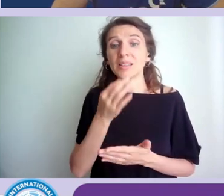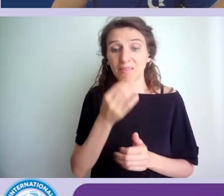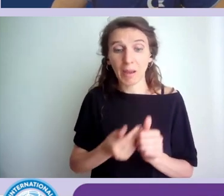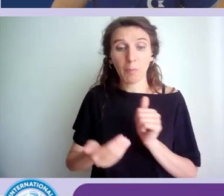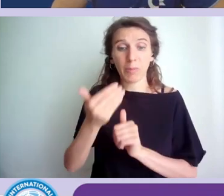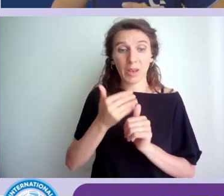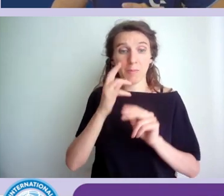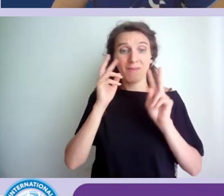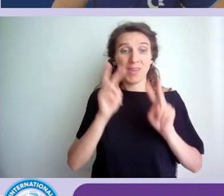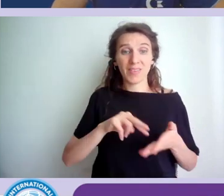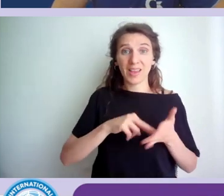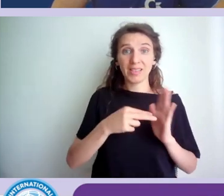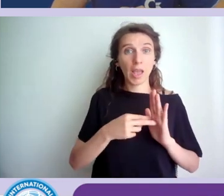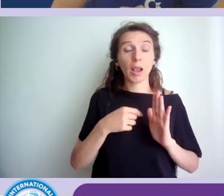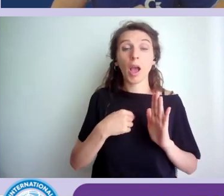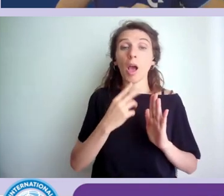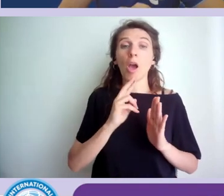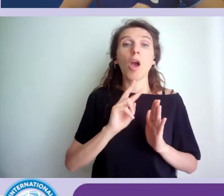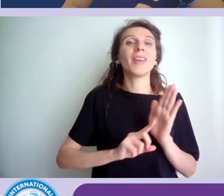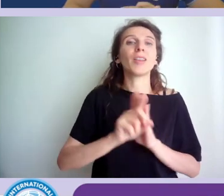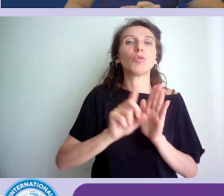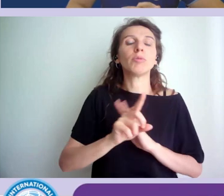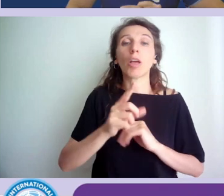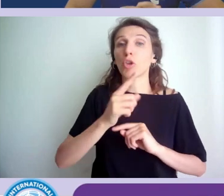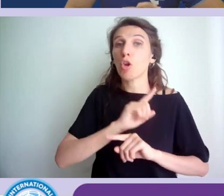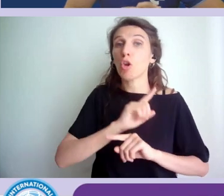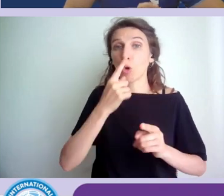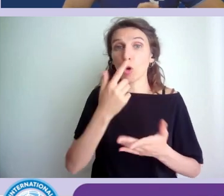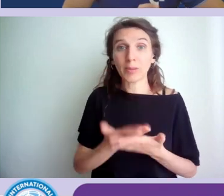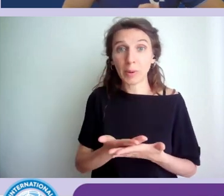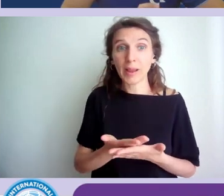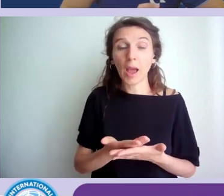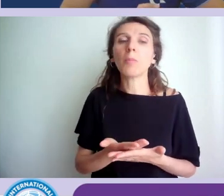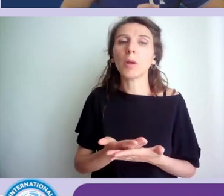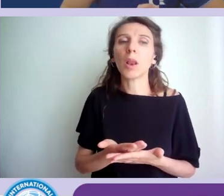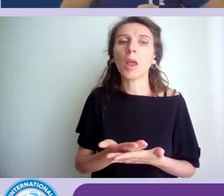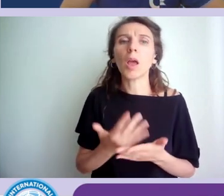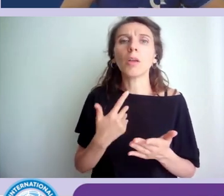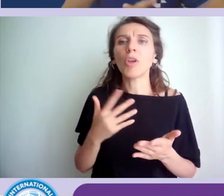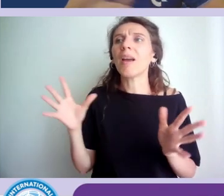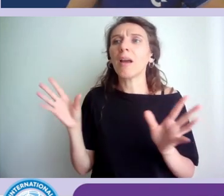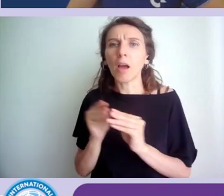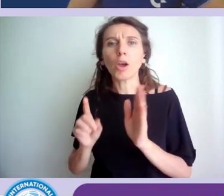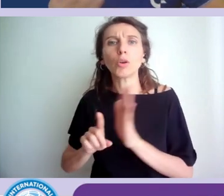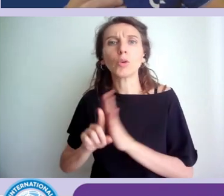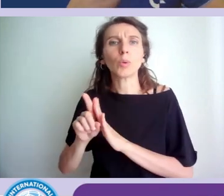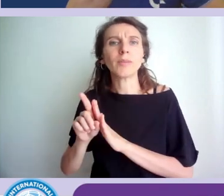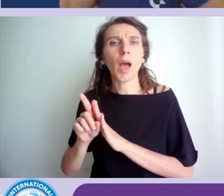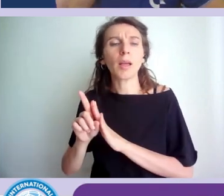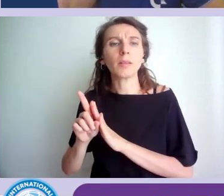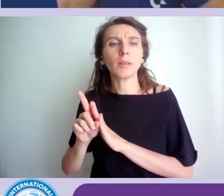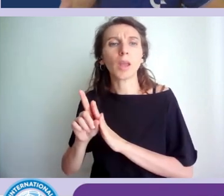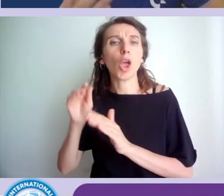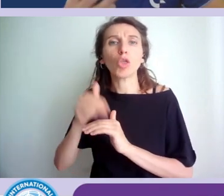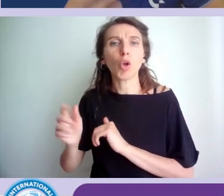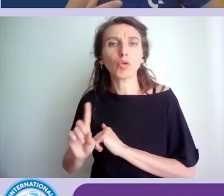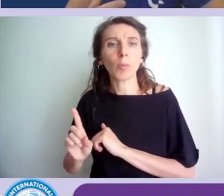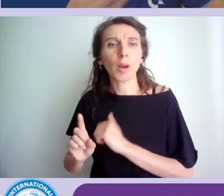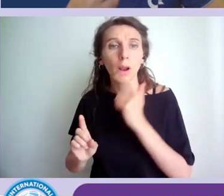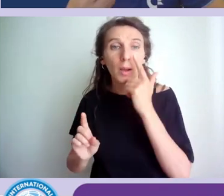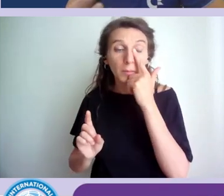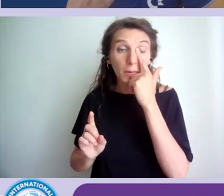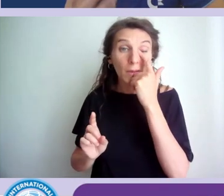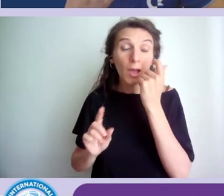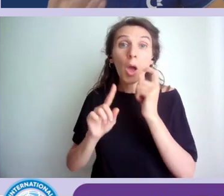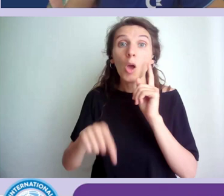verifica tecnica fanno eh diciamo conteggio assieme a quelli superati Infatti quando si verifica vanno